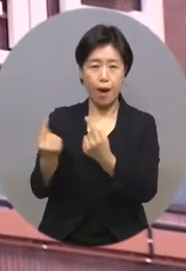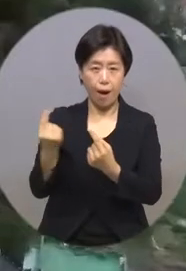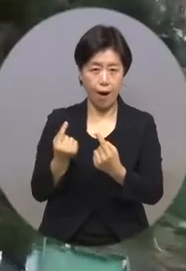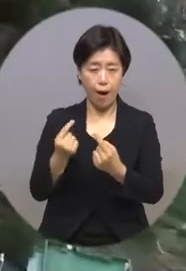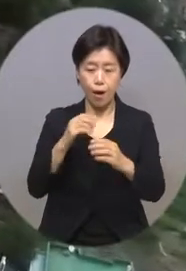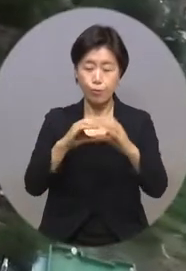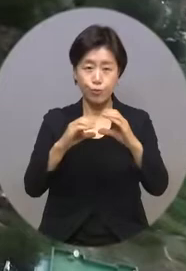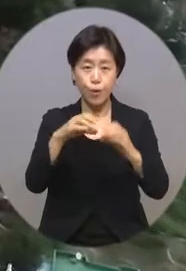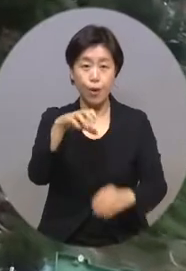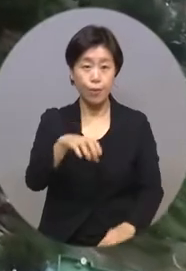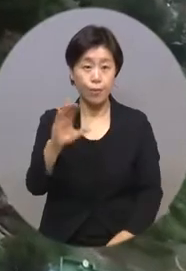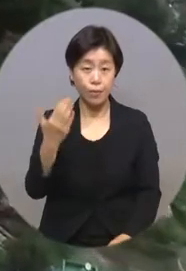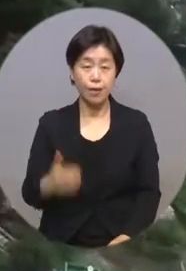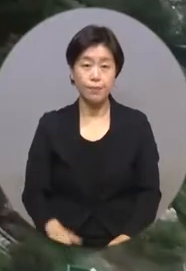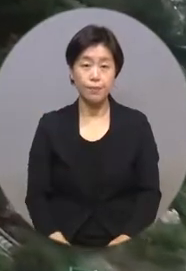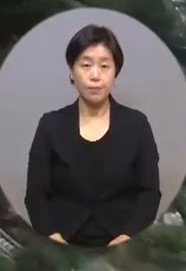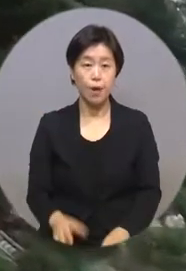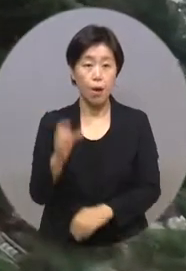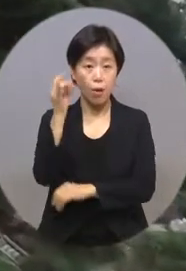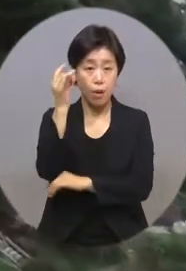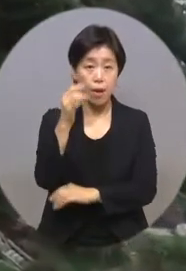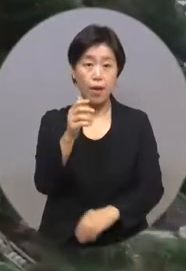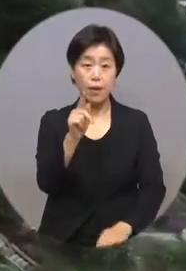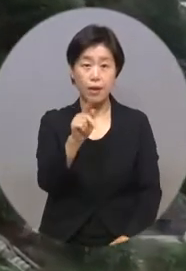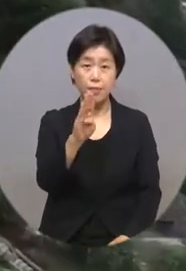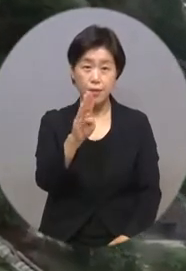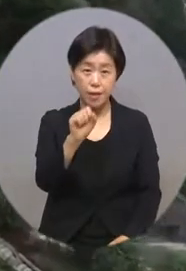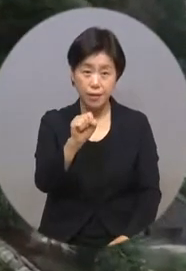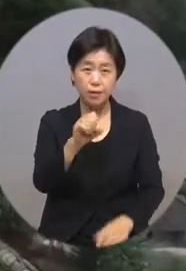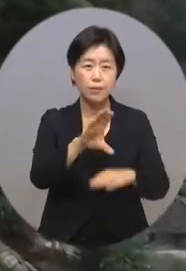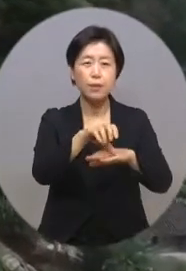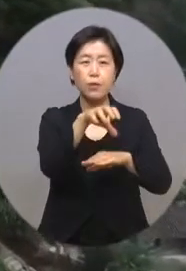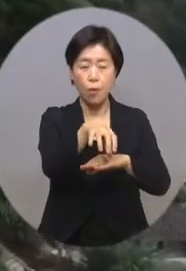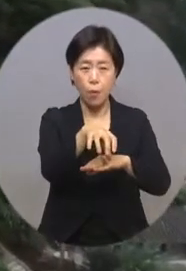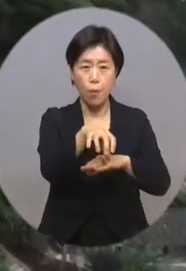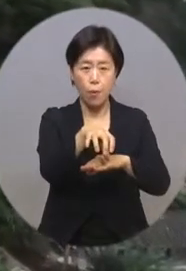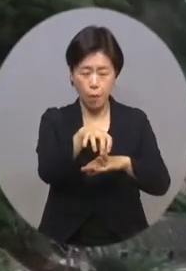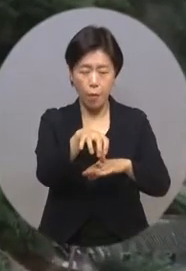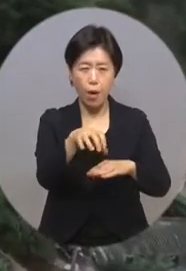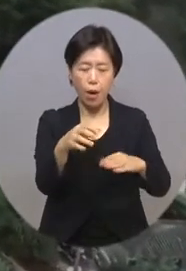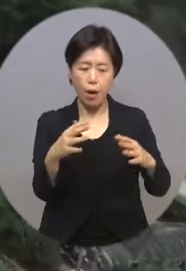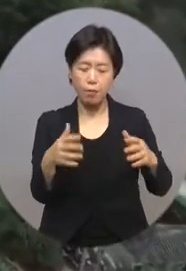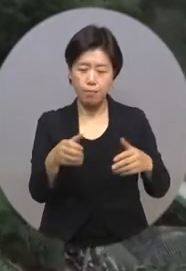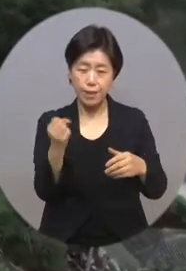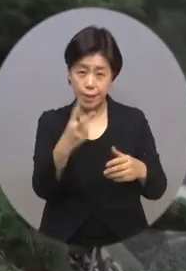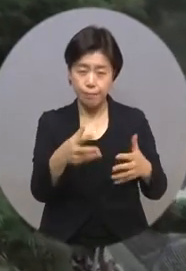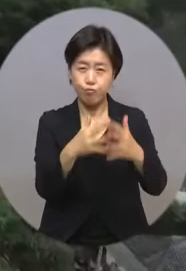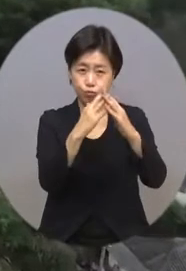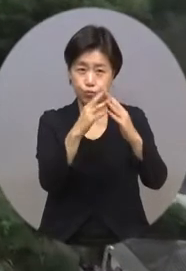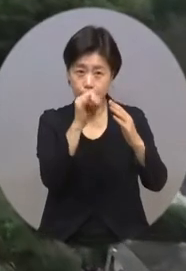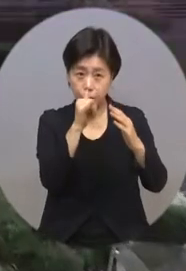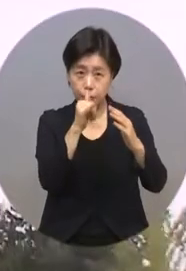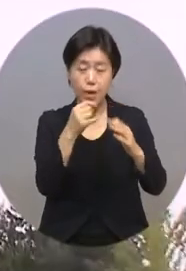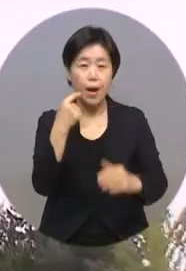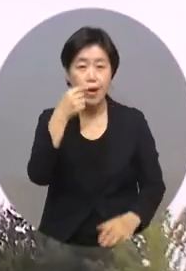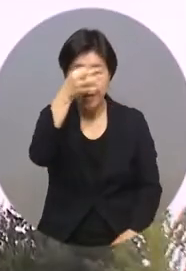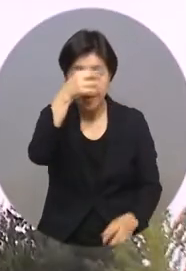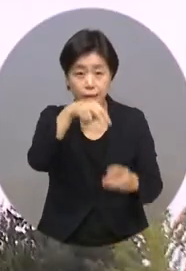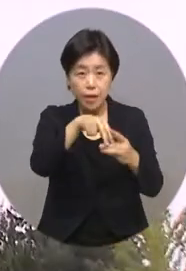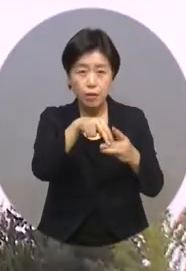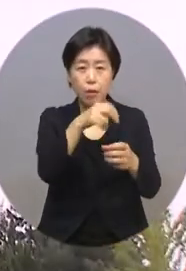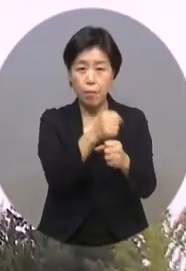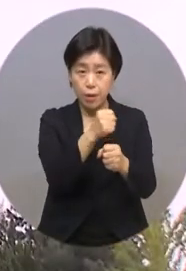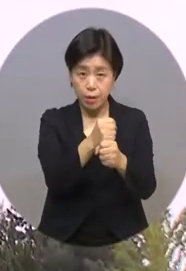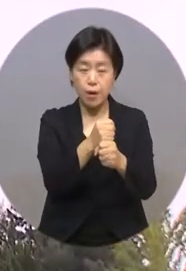태어납니다. 남원 KBS 방송국을 리모델링해 복합문화공간으로 재탄생한 남원아트센터는 10월 말